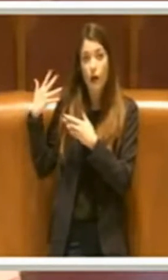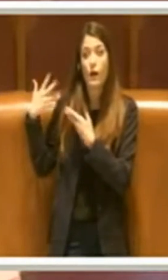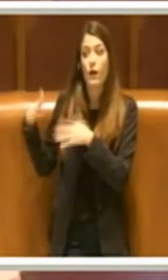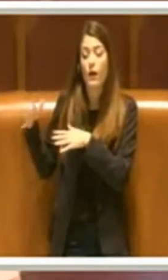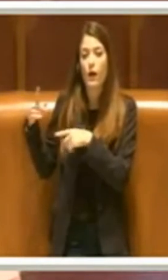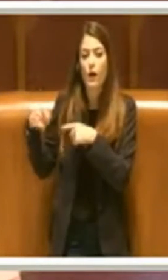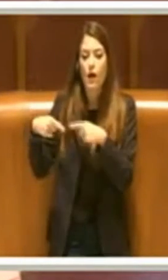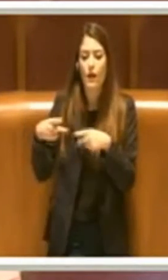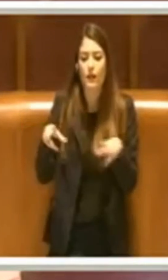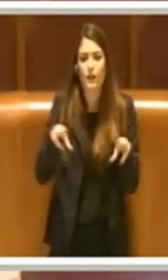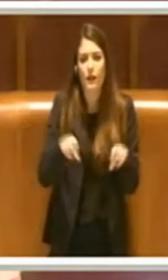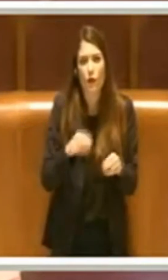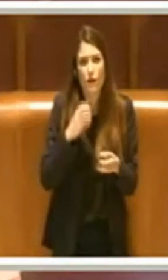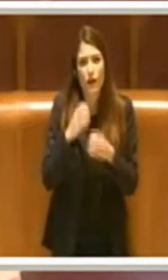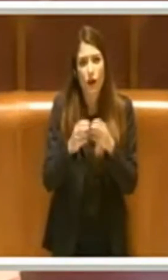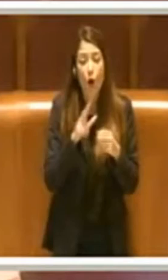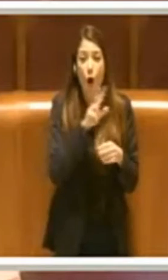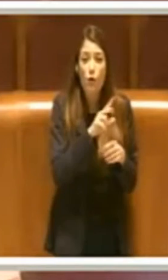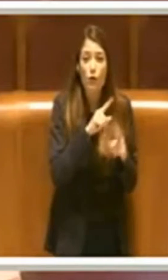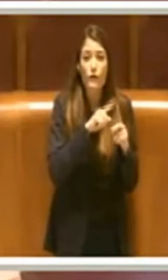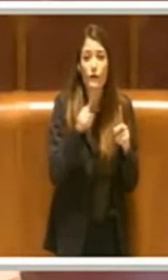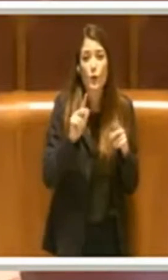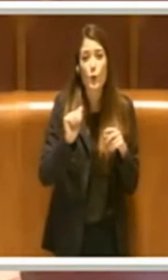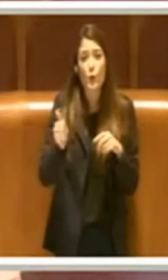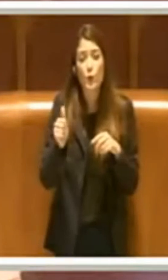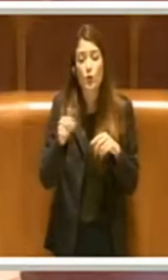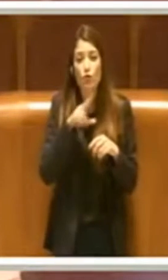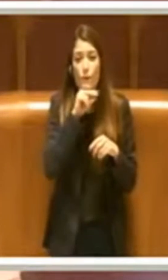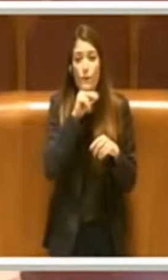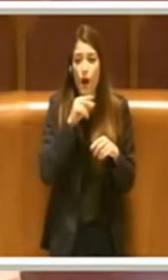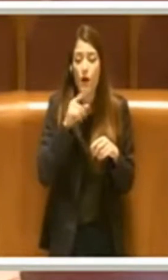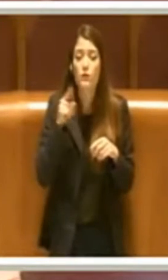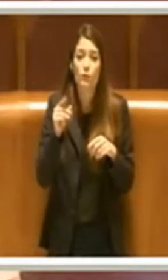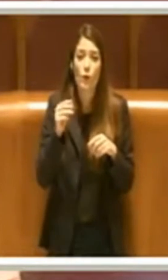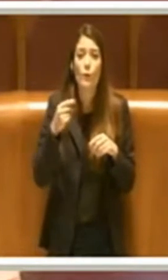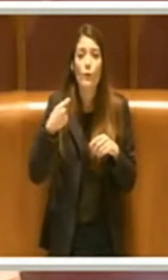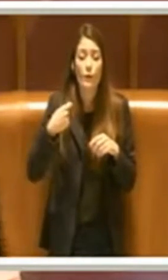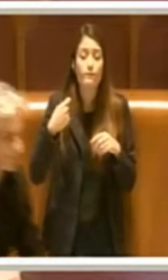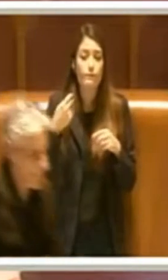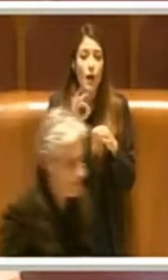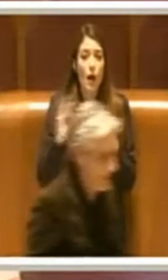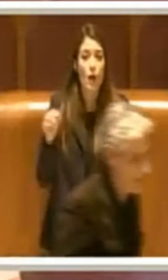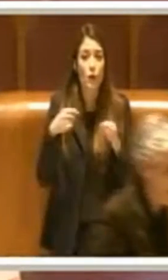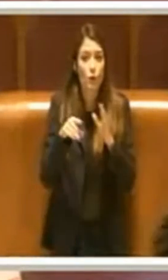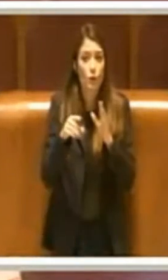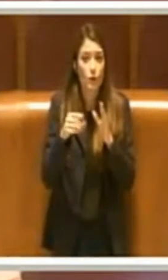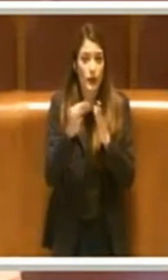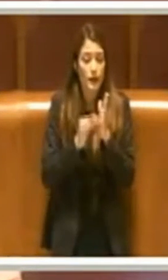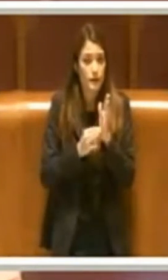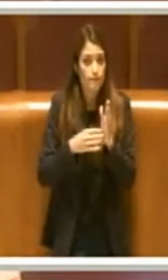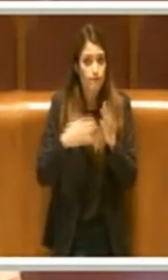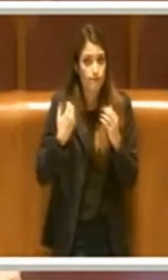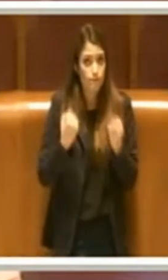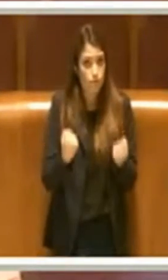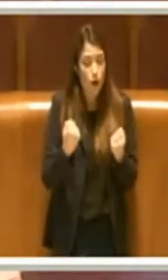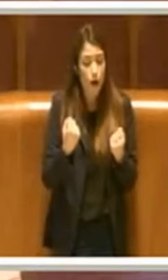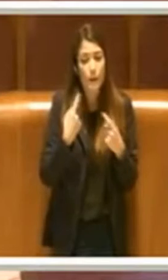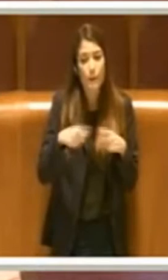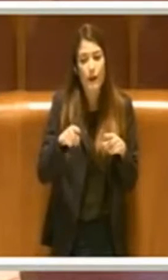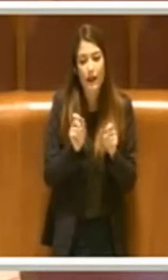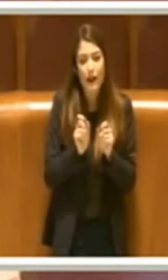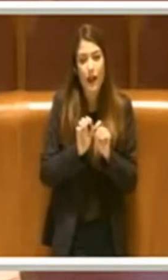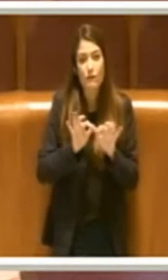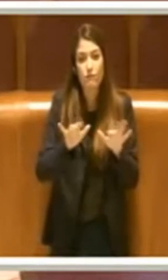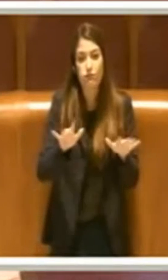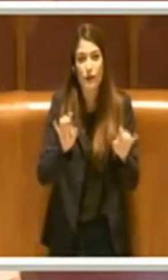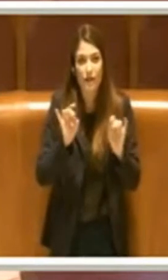marzo sono state varate dal Consiglio dei Ministri misure via via più forti per affrontare la diffusione del virus.